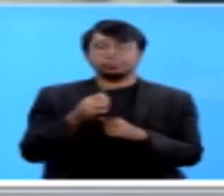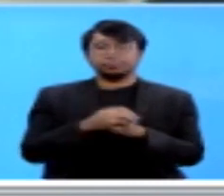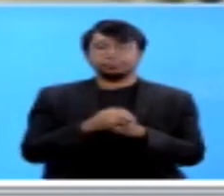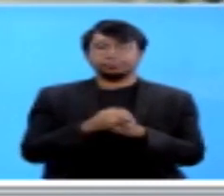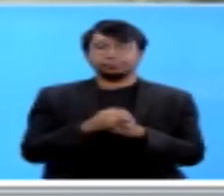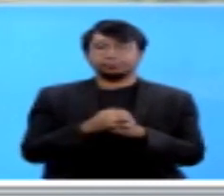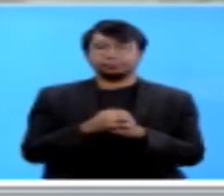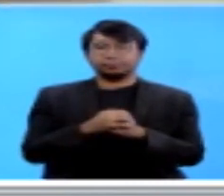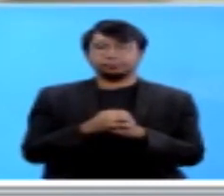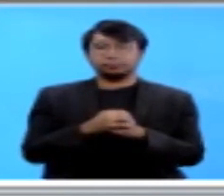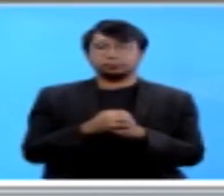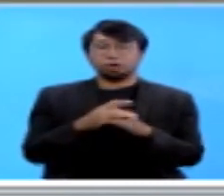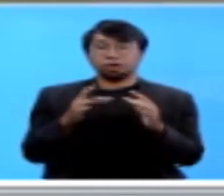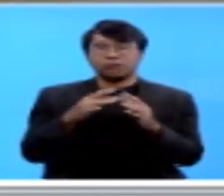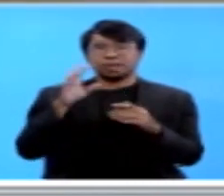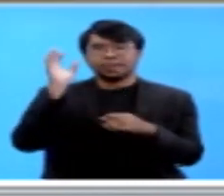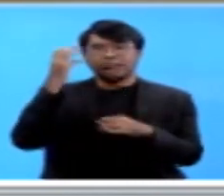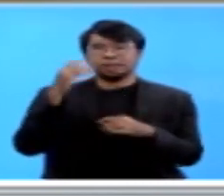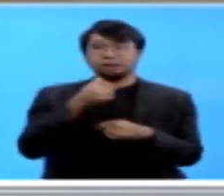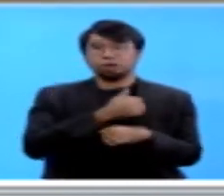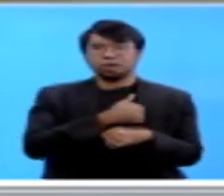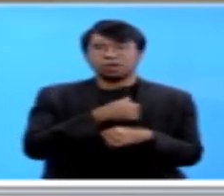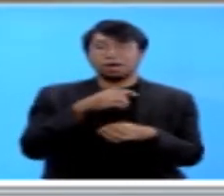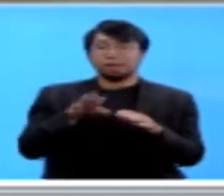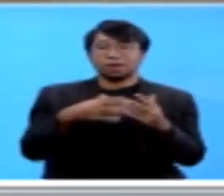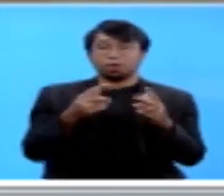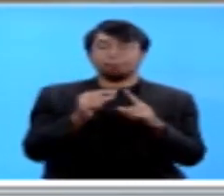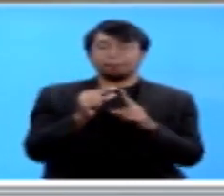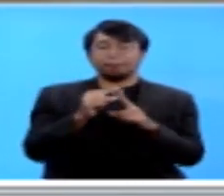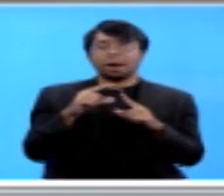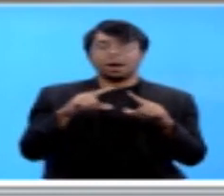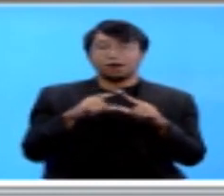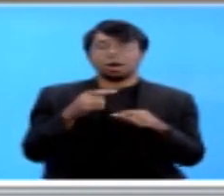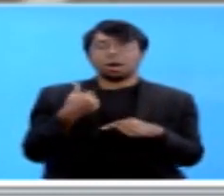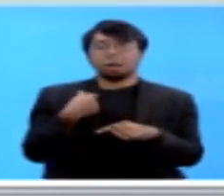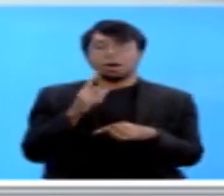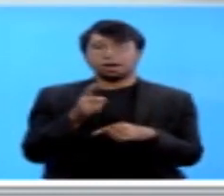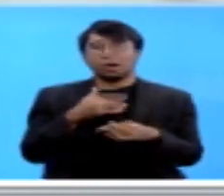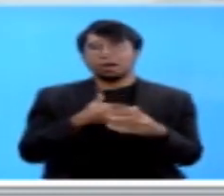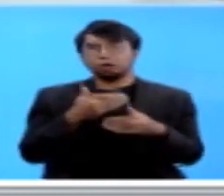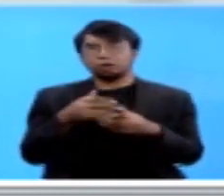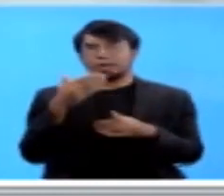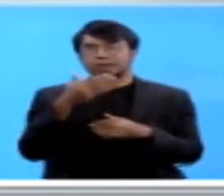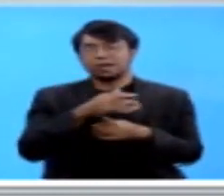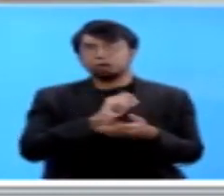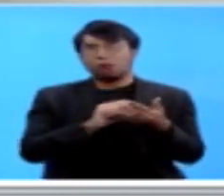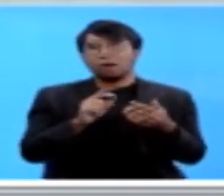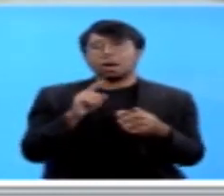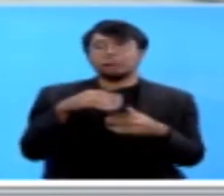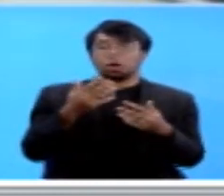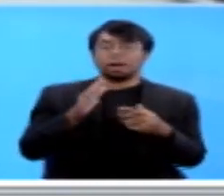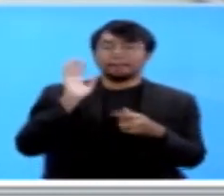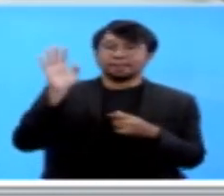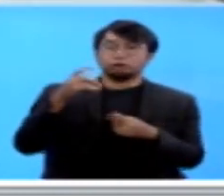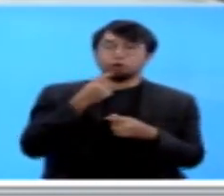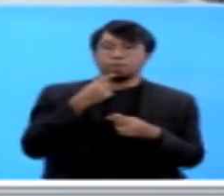dengan pihak dinas sosial maupun dinas PPA, kita tidak tahu apakah ada tindak lanjut mereka ke sekolah. Nah, ini yang baik, nanti kita akan dorong berikutnya.